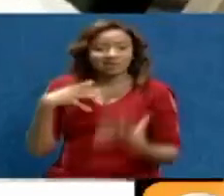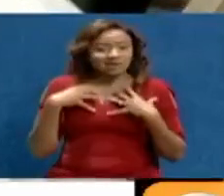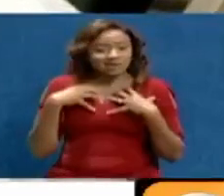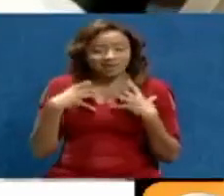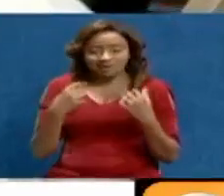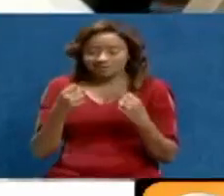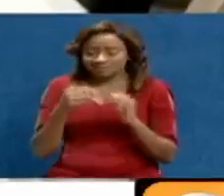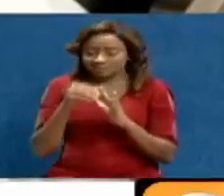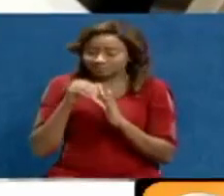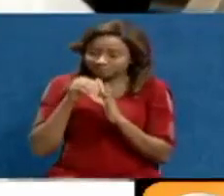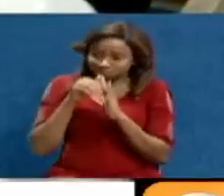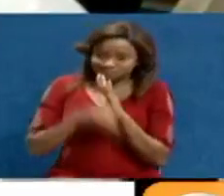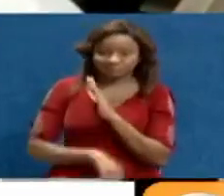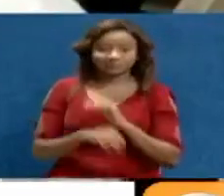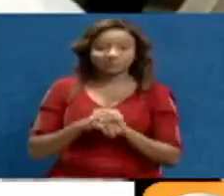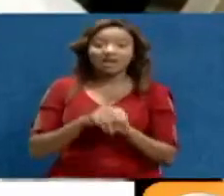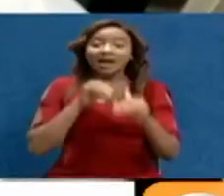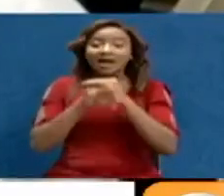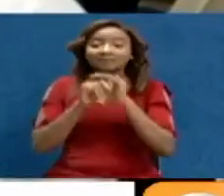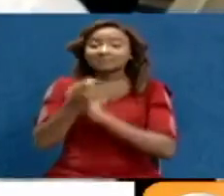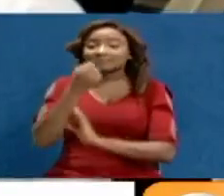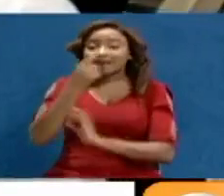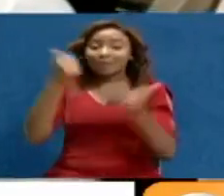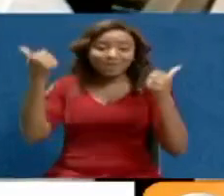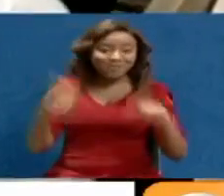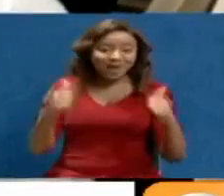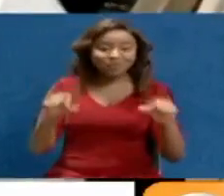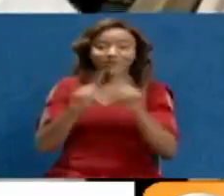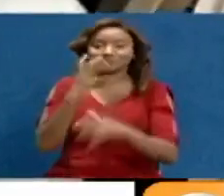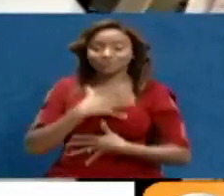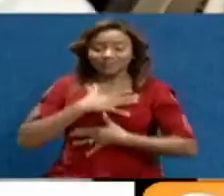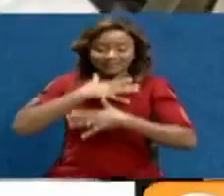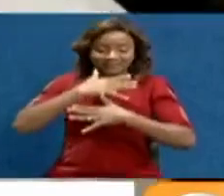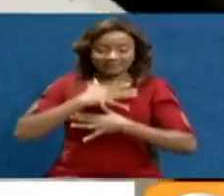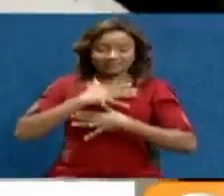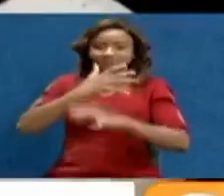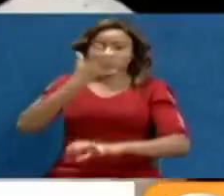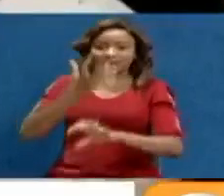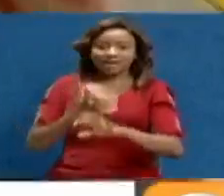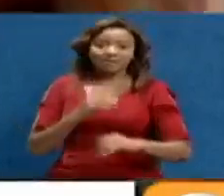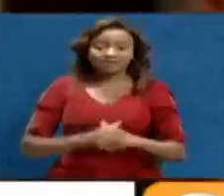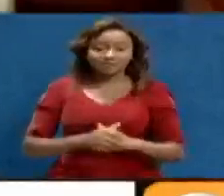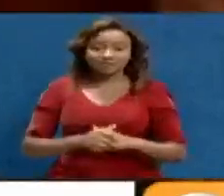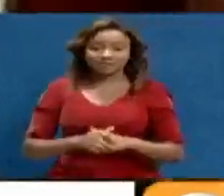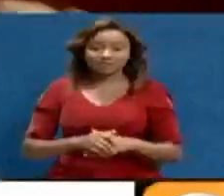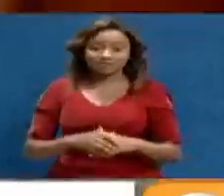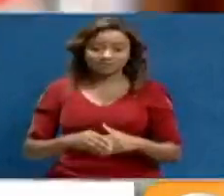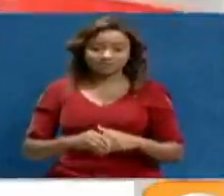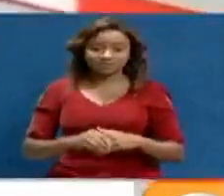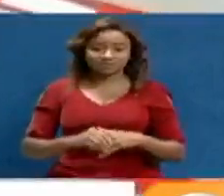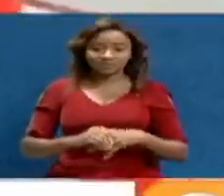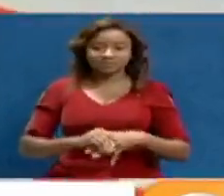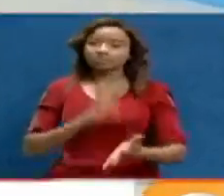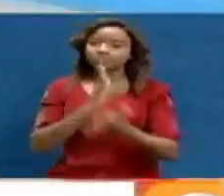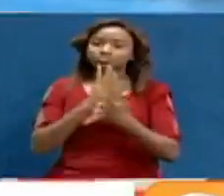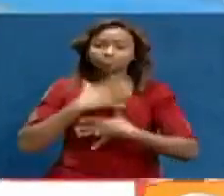hali mbaya, akiwa hajapokea dawa na kupumua kumemshinda. Niko na TB bado. Kupumua